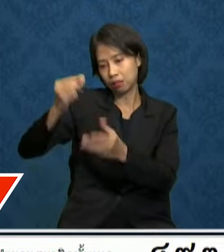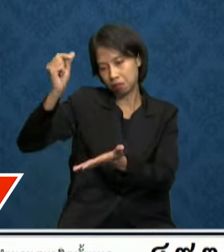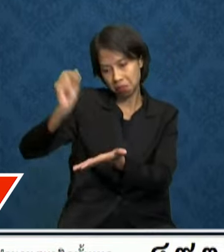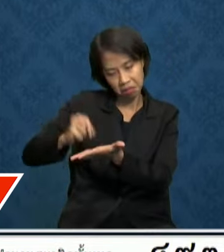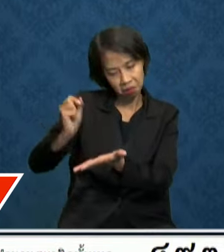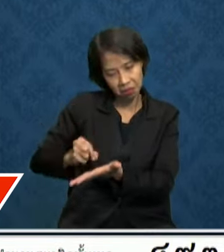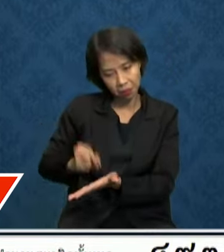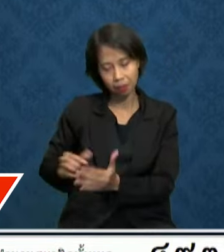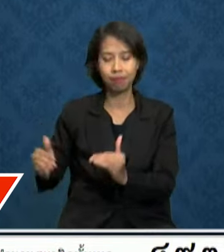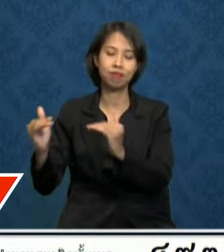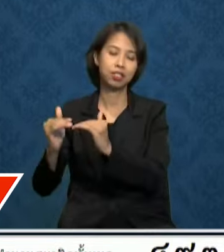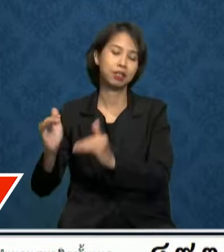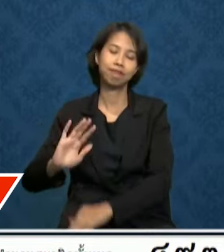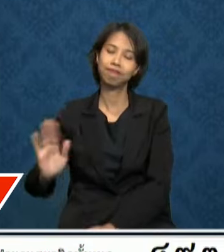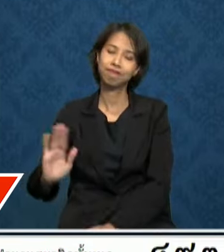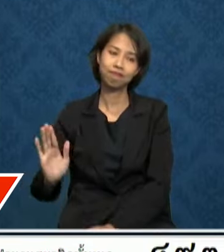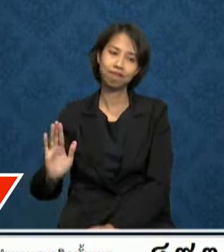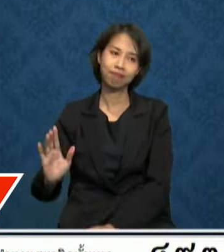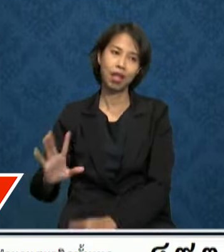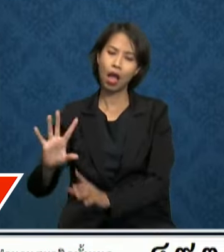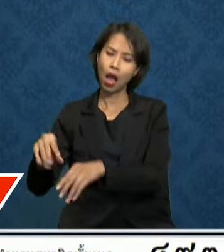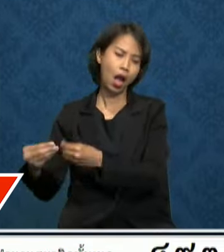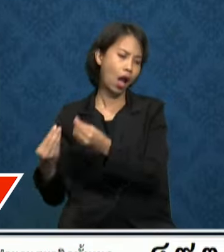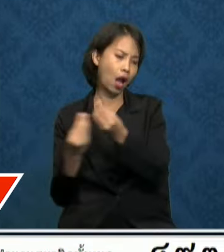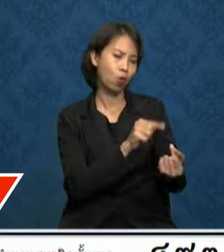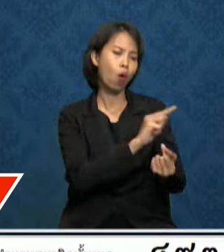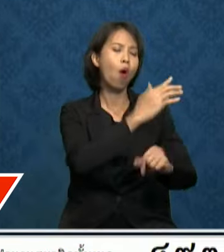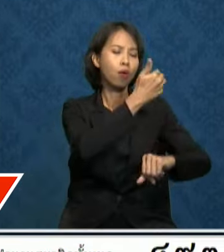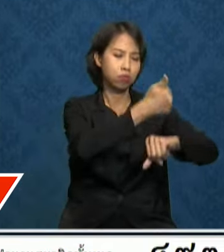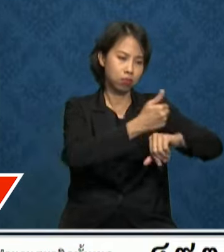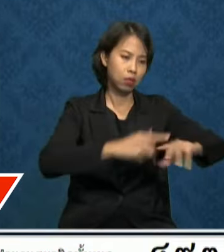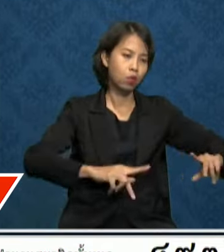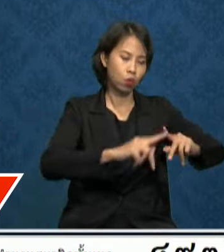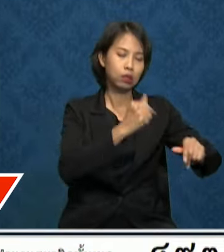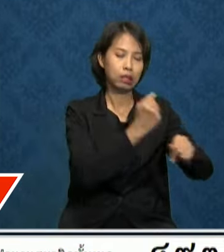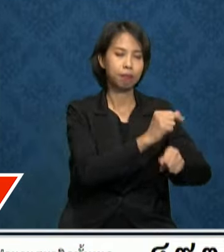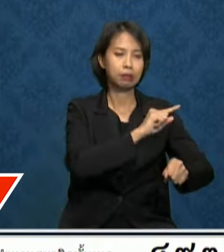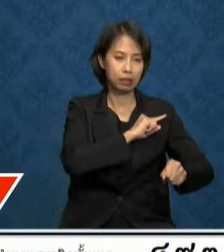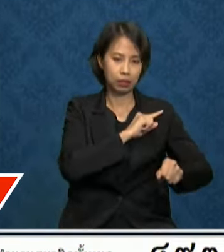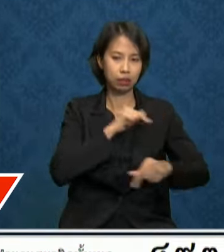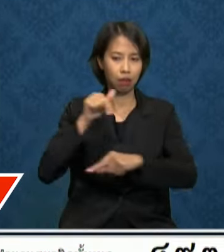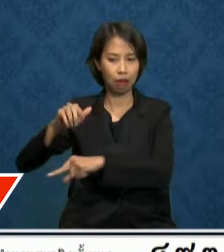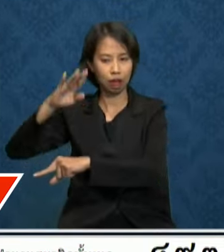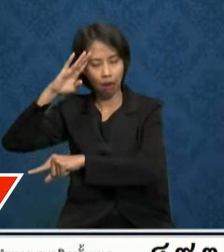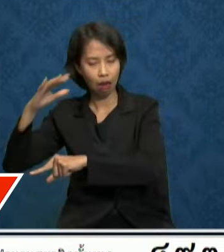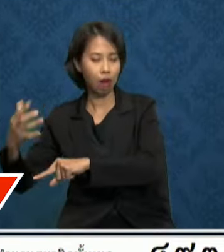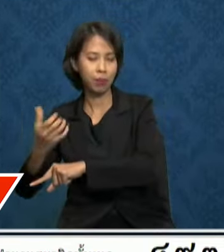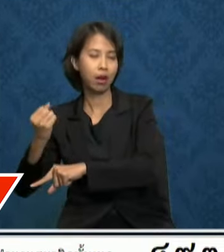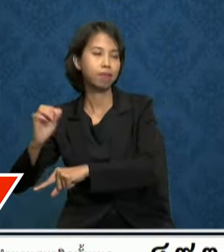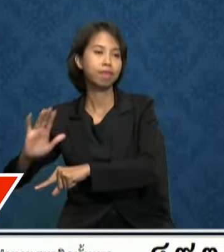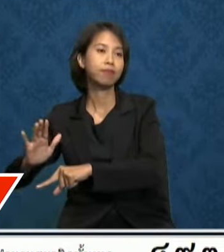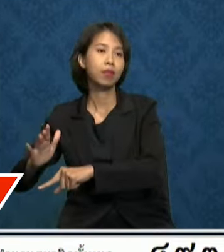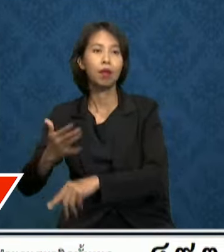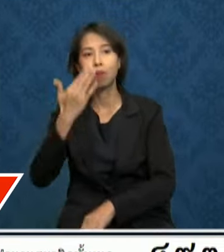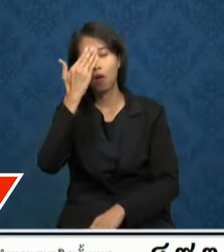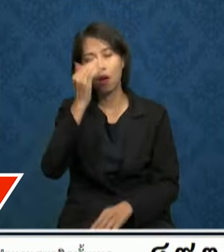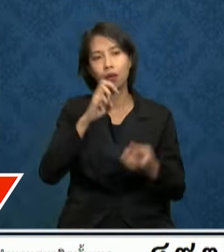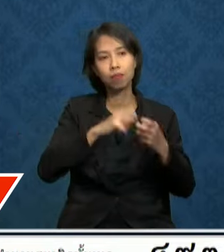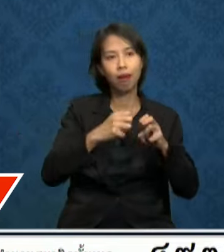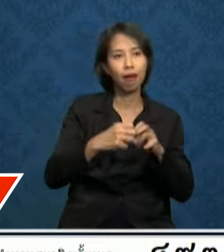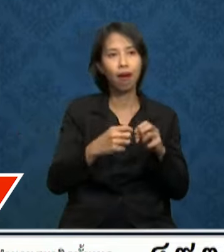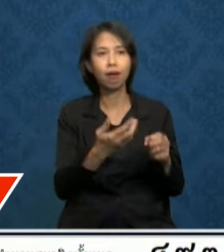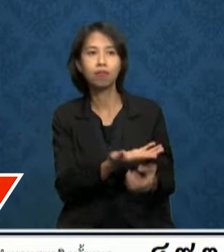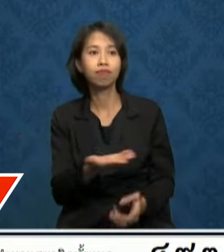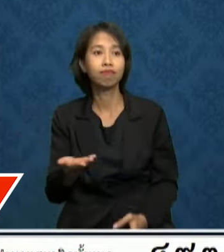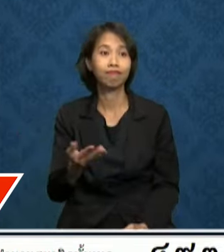ให้สิทธิ์และอำนาจของการบริหารงานกลับคืนสู่ผู้แทนจากประชาชนเสียทีขอสไลด์ถัดไปครับเพราะไม่อย่างนั้นก็จะเกิดเหตุการณ์ความโกลาหลแบบนี้แบบที่ท่านสุจินพยาย